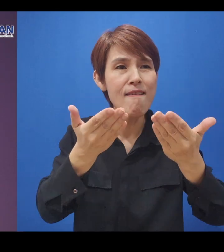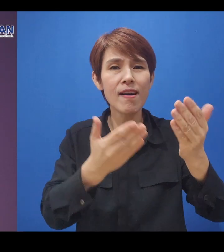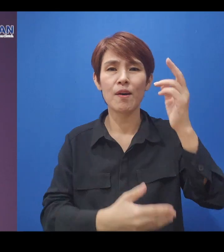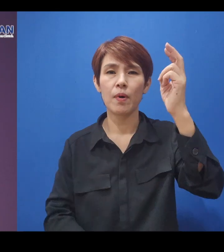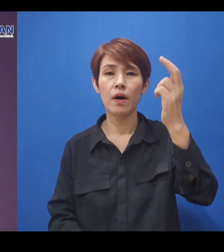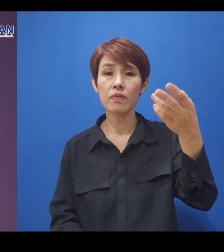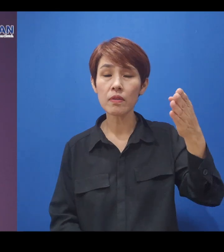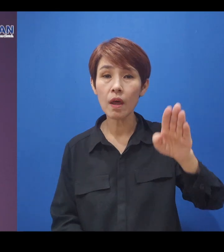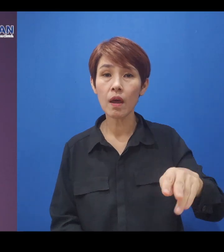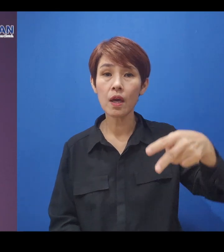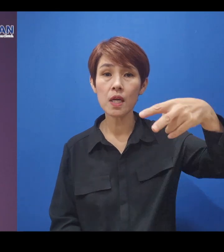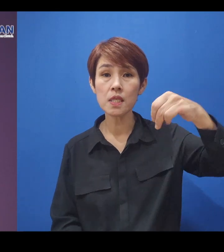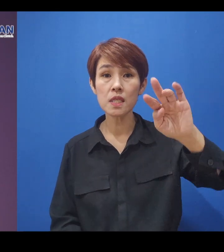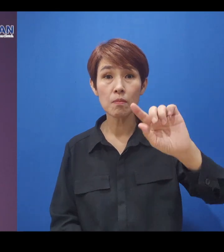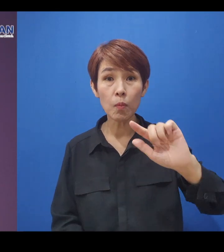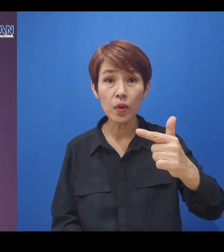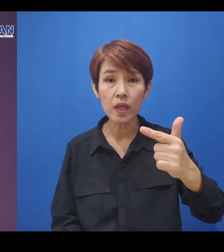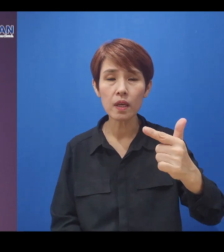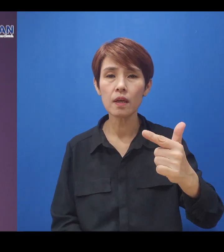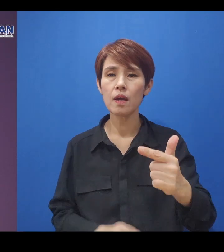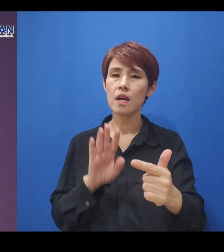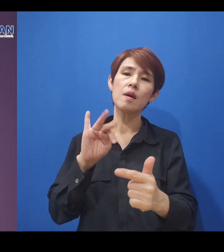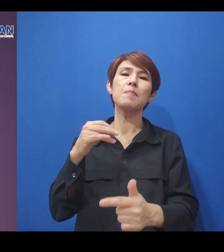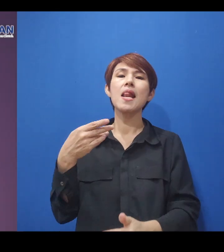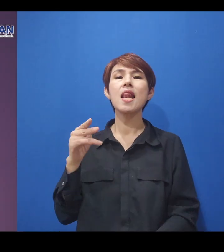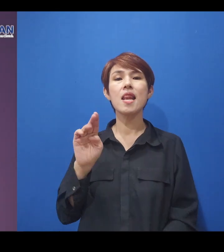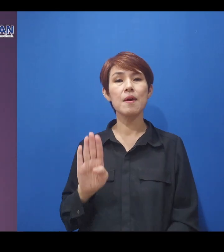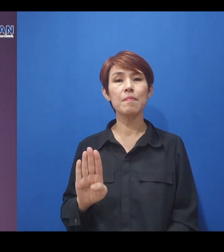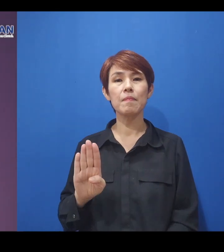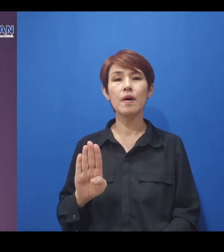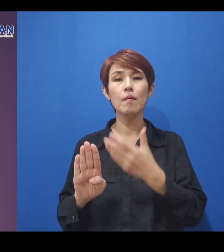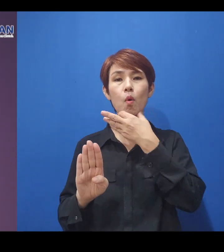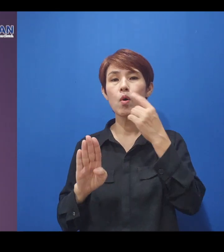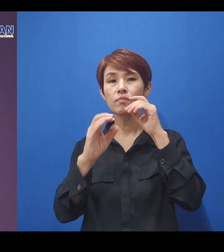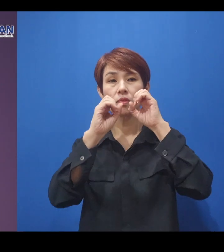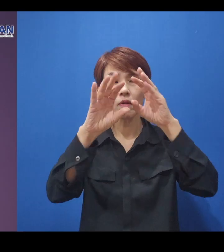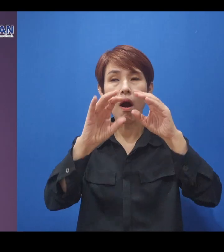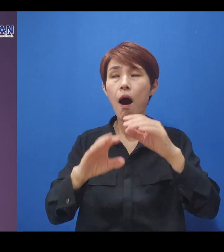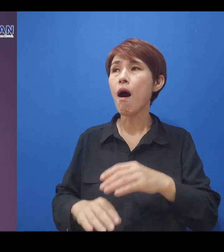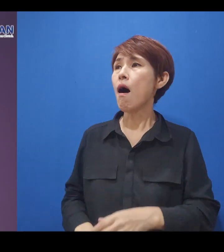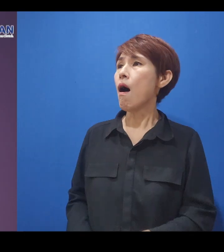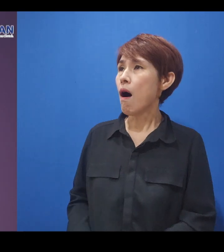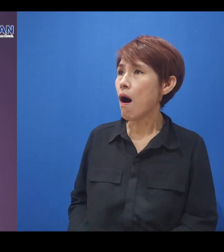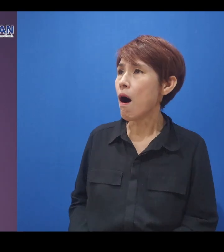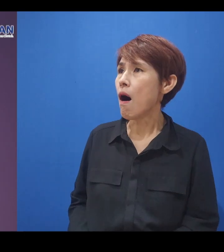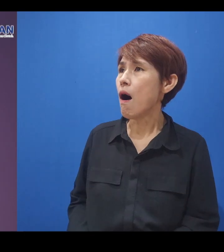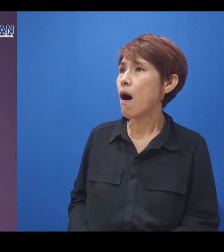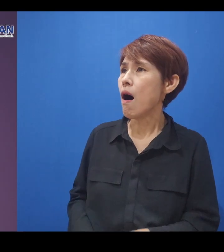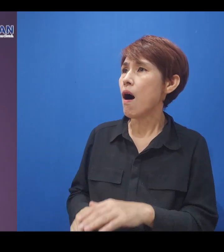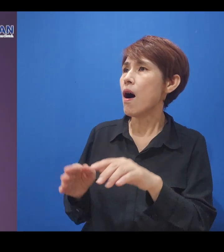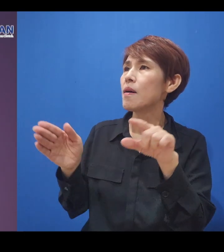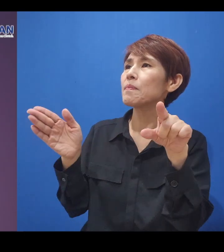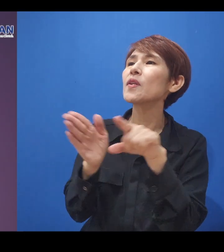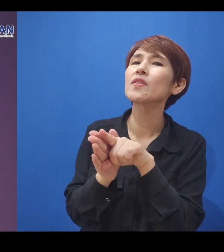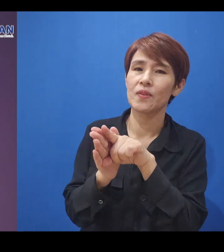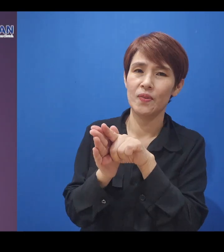그런데 시몬이 빌립이 전하는 복음을 듣더니 믿어버려요. 믿었다는 뜻은